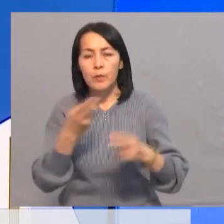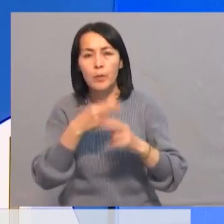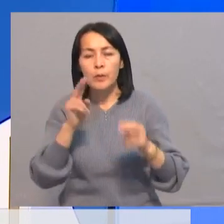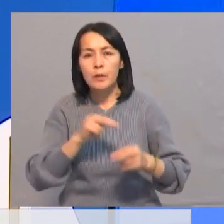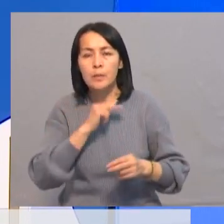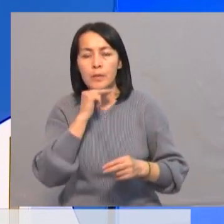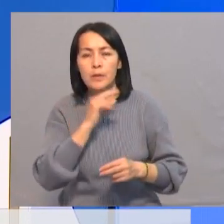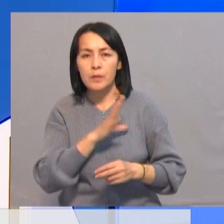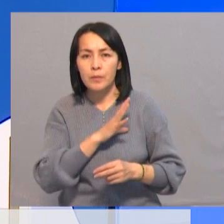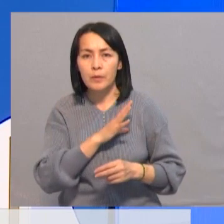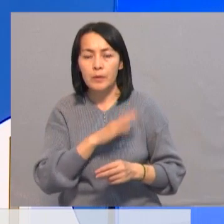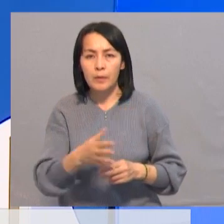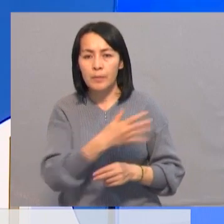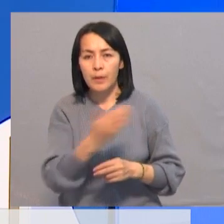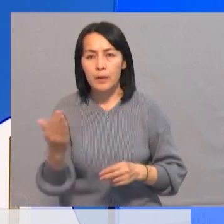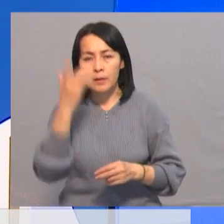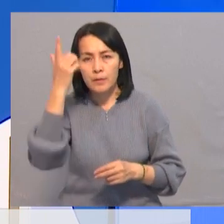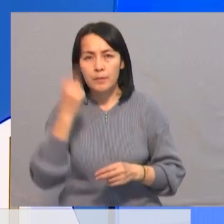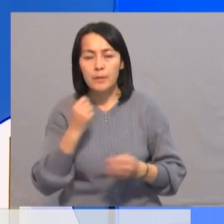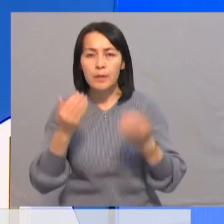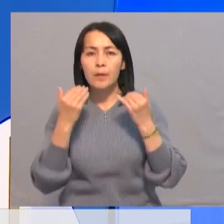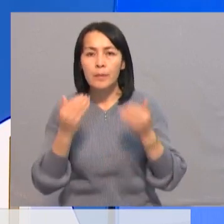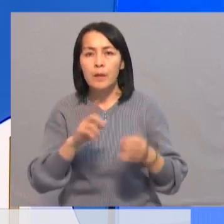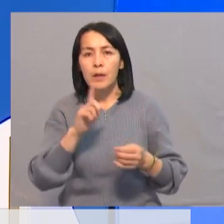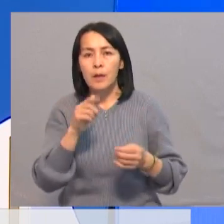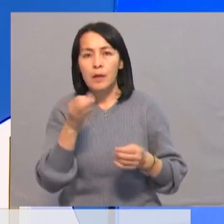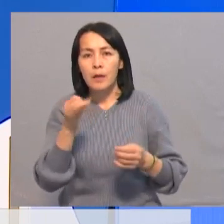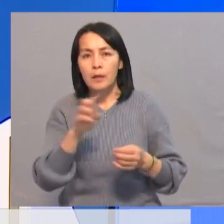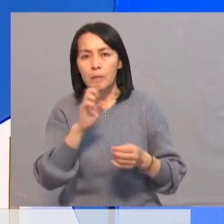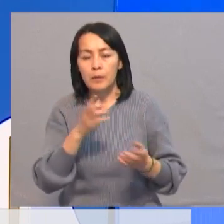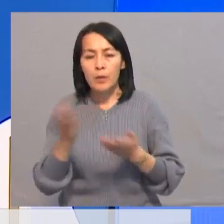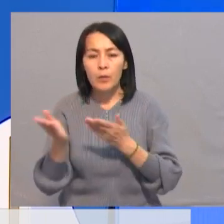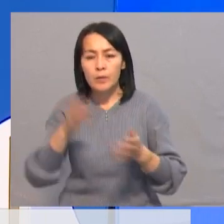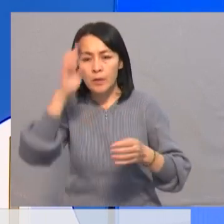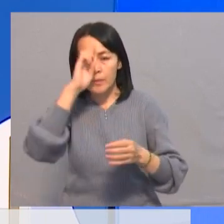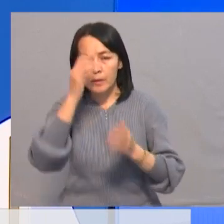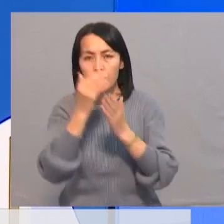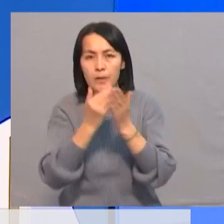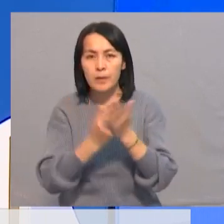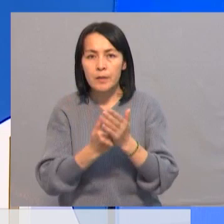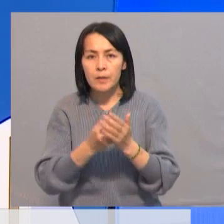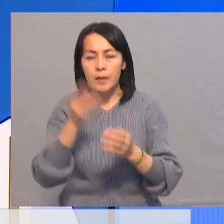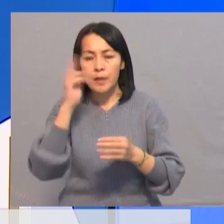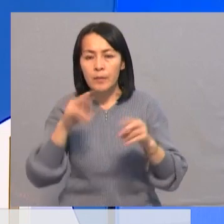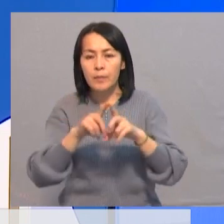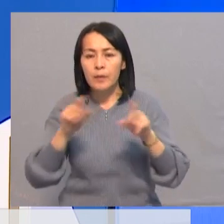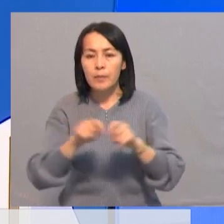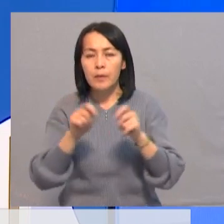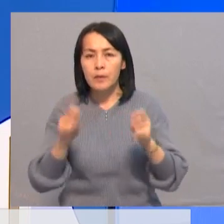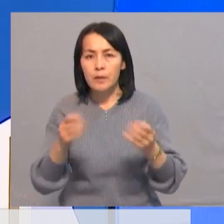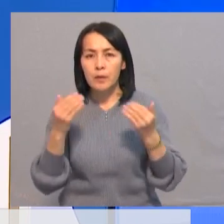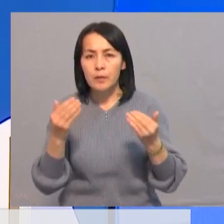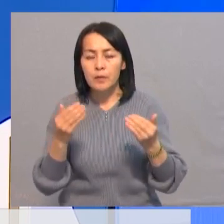жаңағы ерекше мән беріп отырғандығын білесіздер. Міне Ғани Бектайұлы осы мемлекеттік саясат, мемлекет басшысы анықтаған